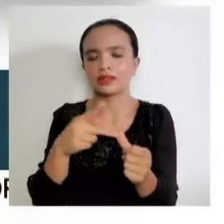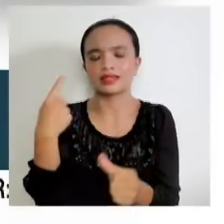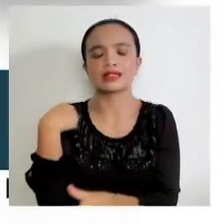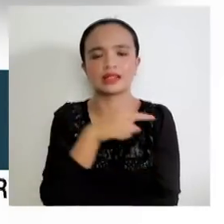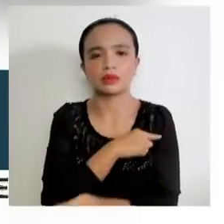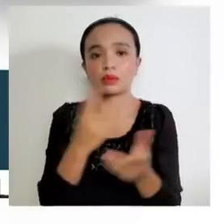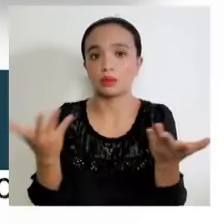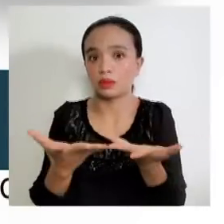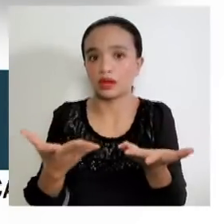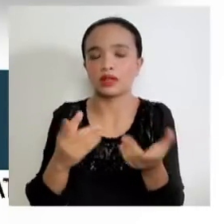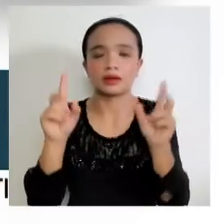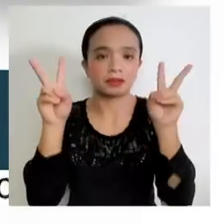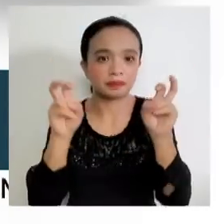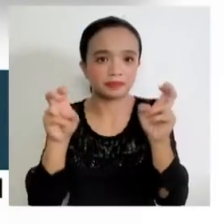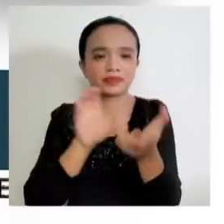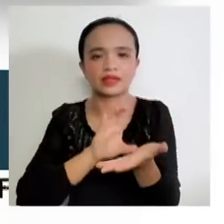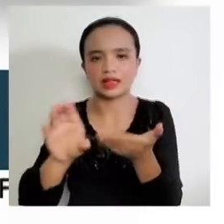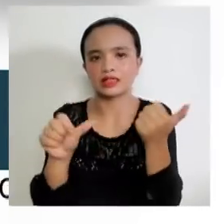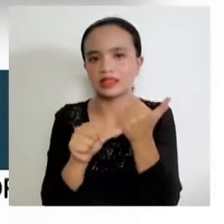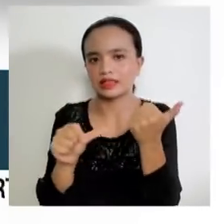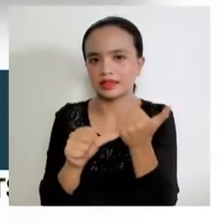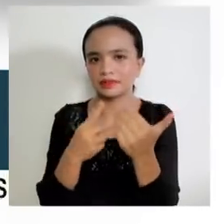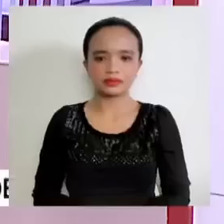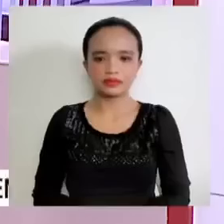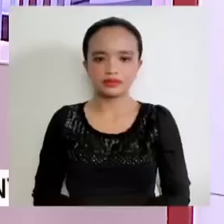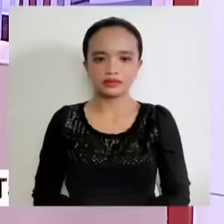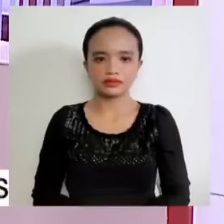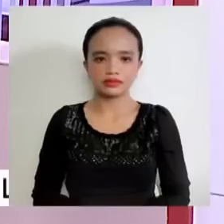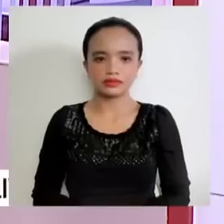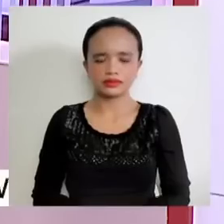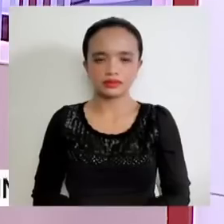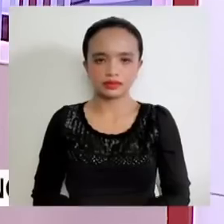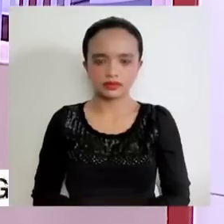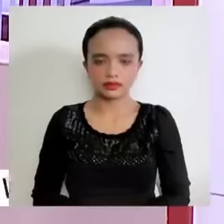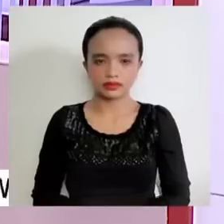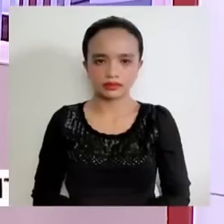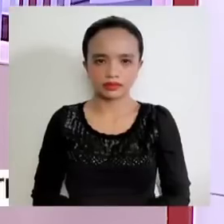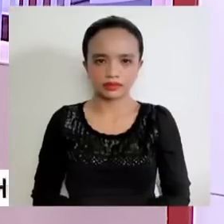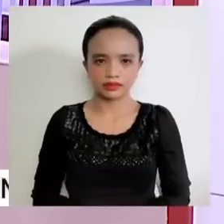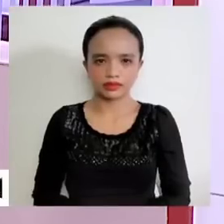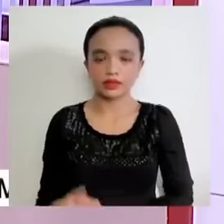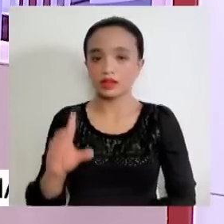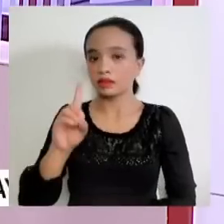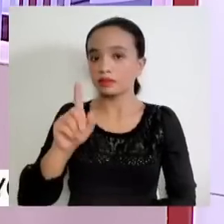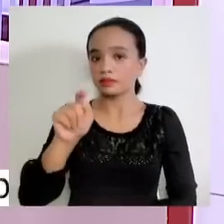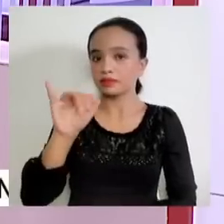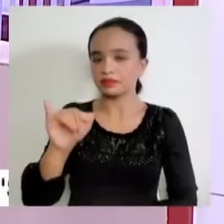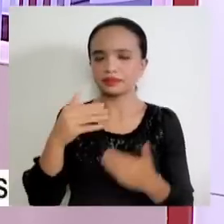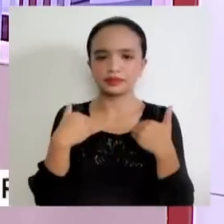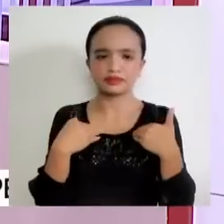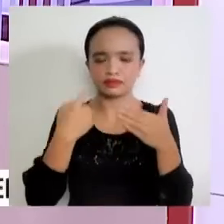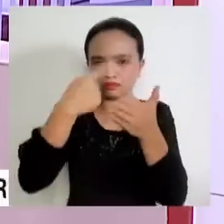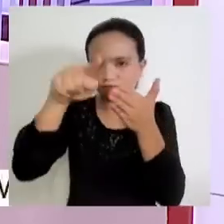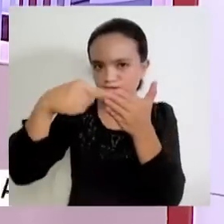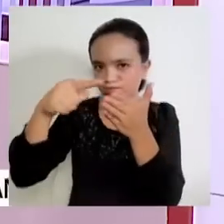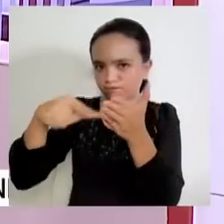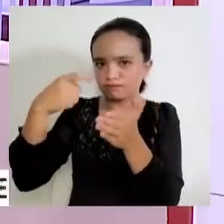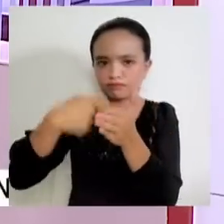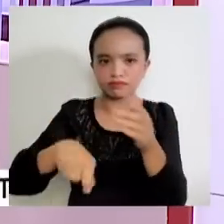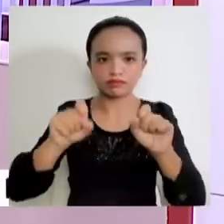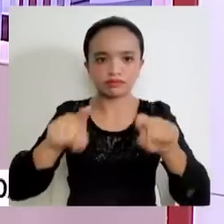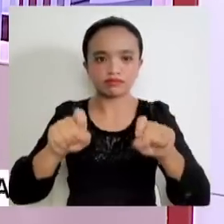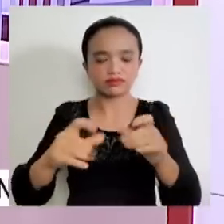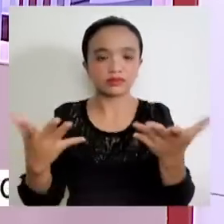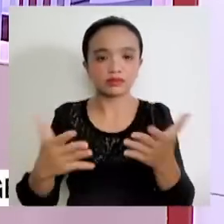ating tinatawag na cash assistance. The Trade Department conducted surprise inspections in stores in Albay